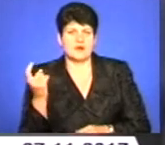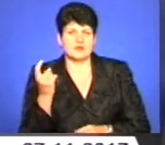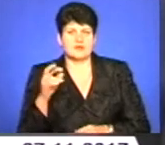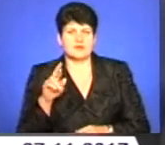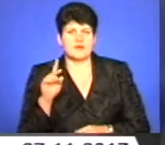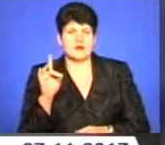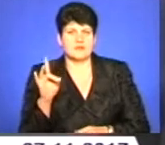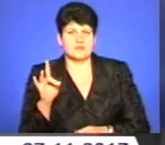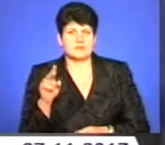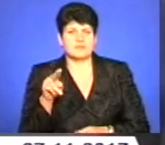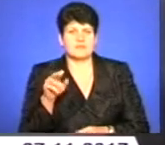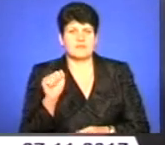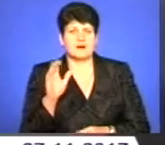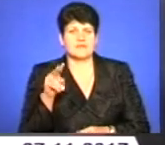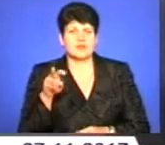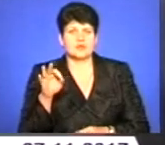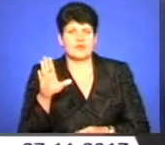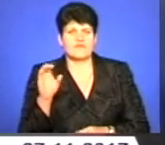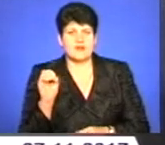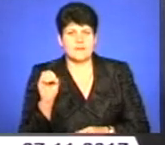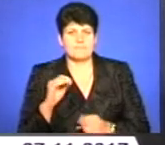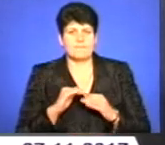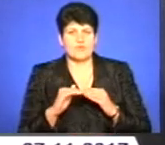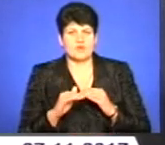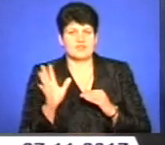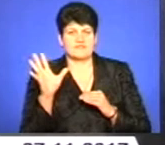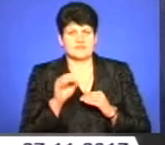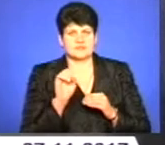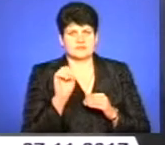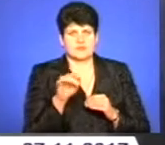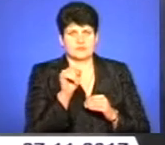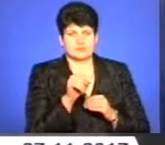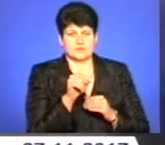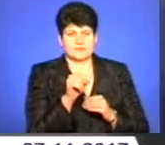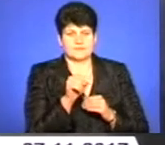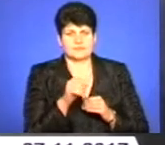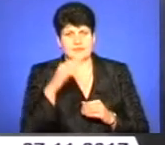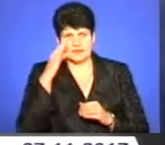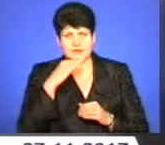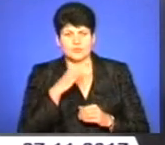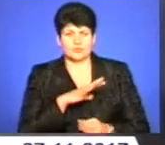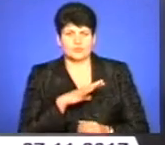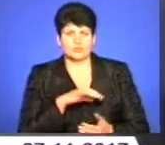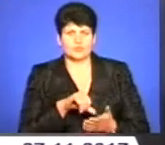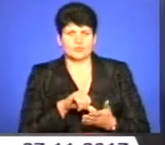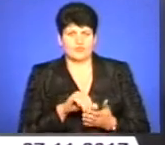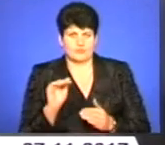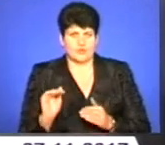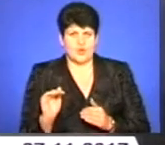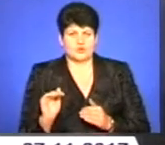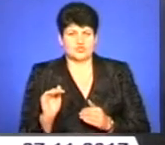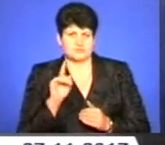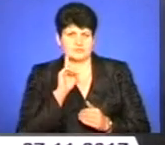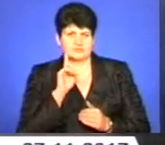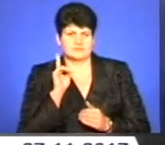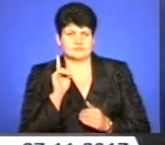яр, Павлове поле. Їх туди всіх скинули. Тато був молодший